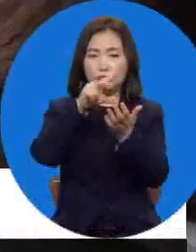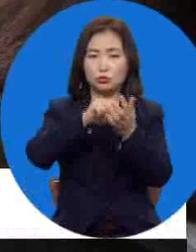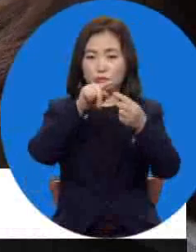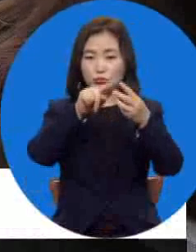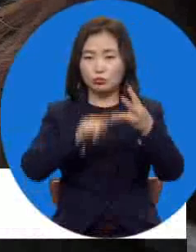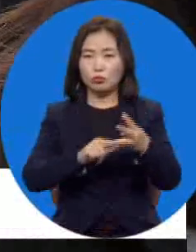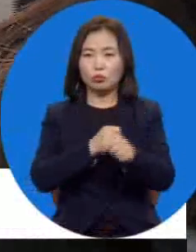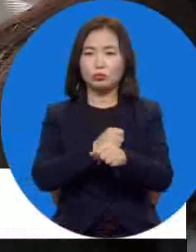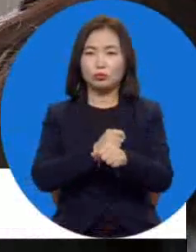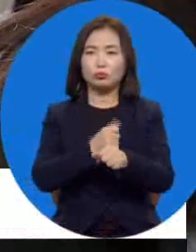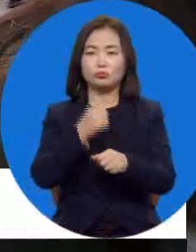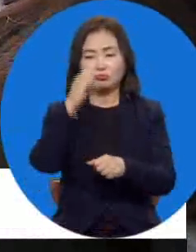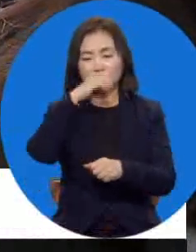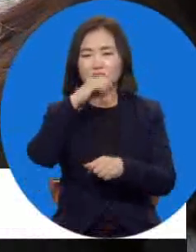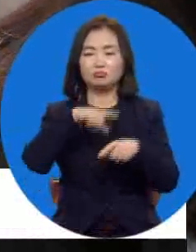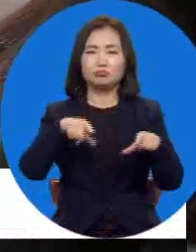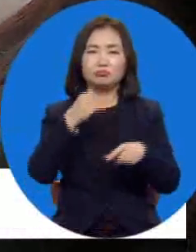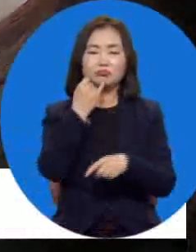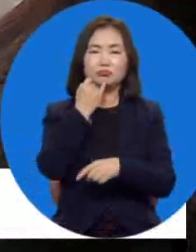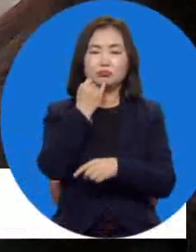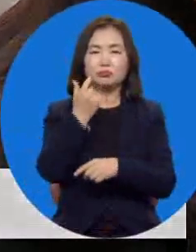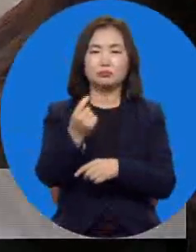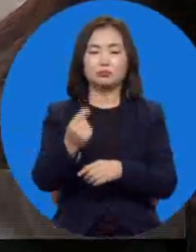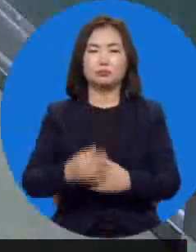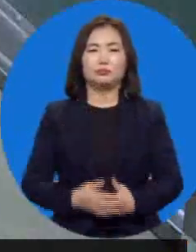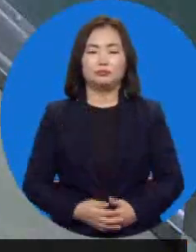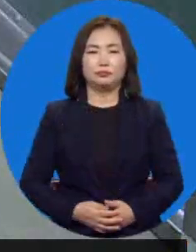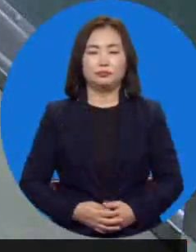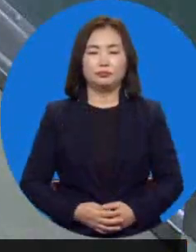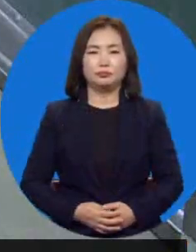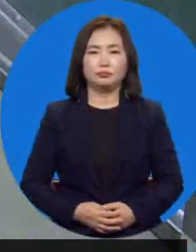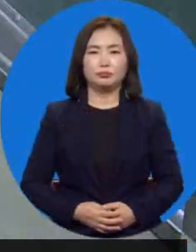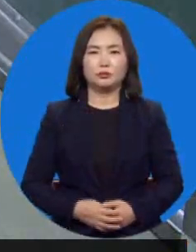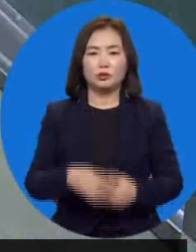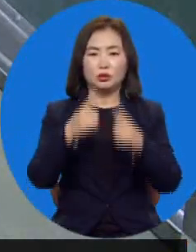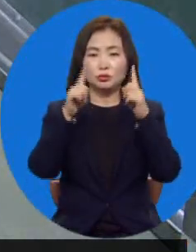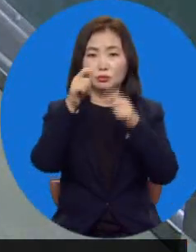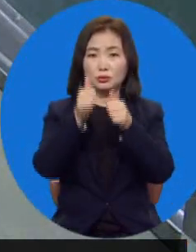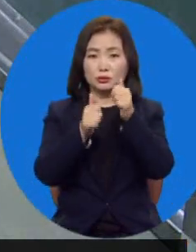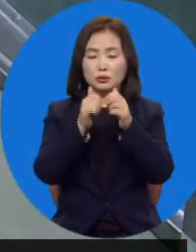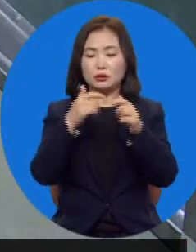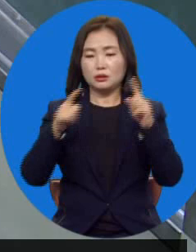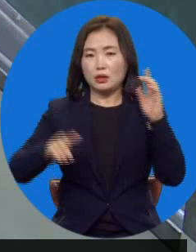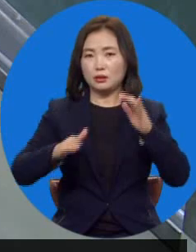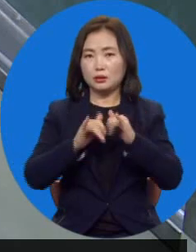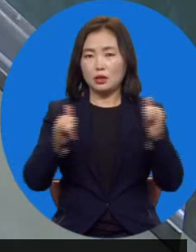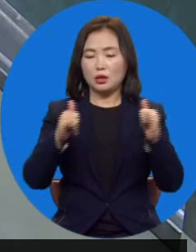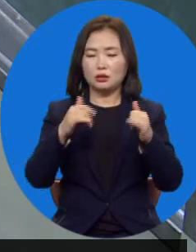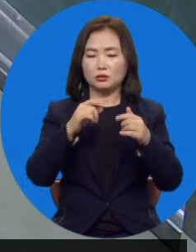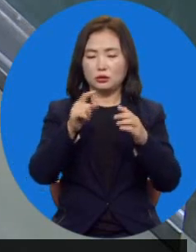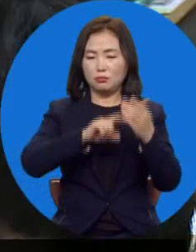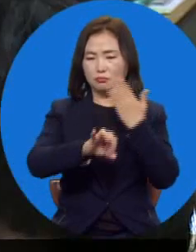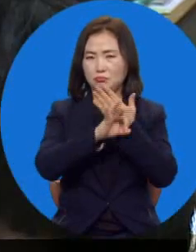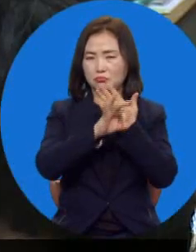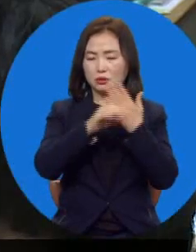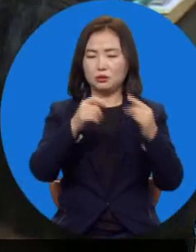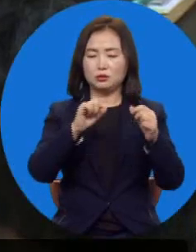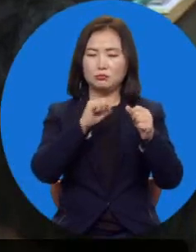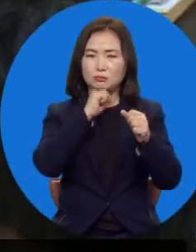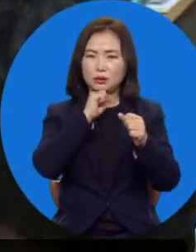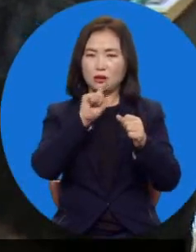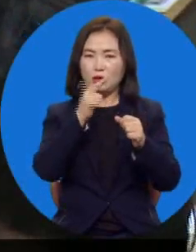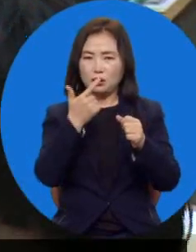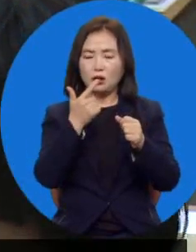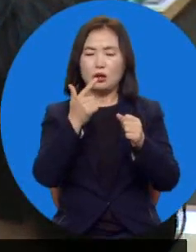그다음 그럭저럭 술 안 했던 것 같아요 수험생들은 가장 먼저 답안을 가채점 에 자신의